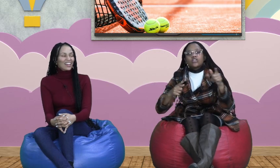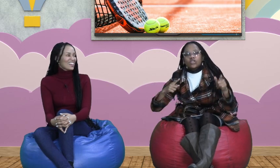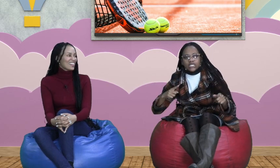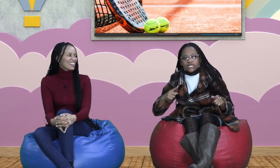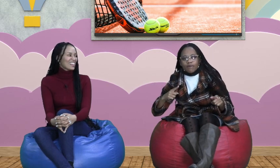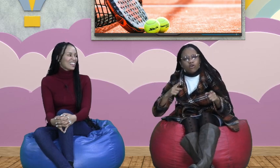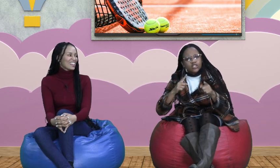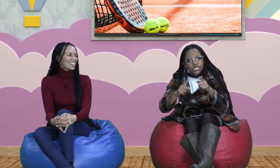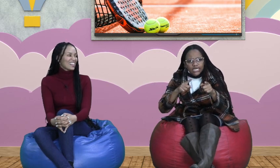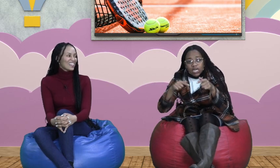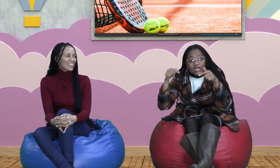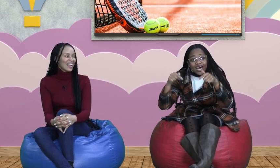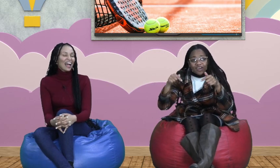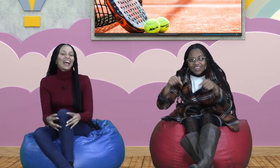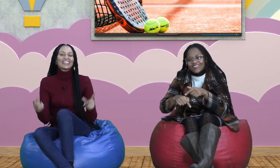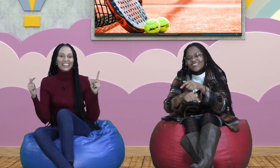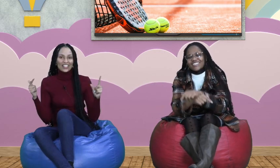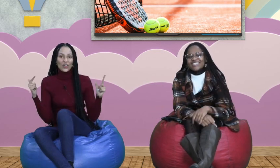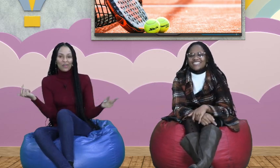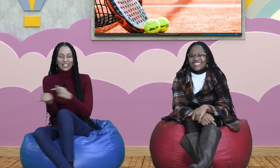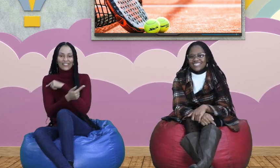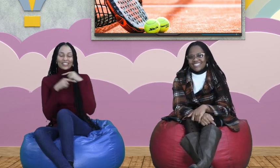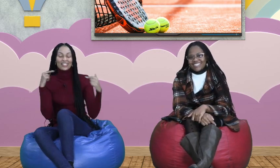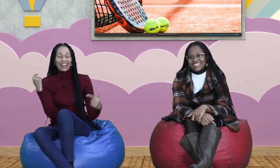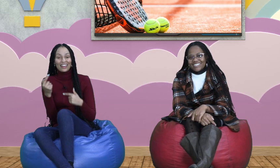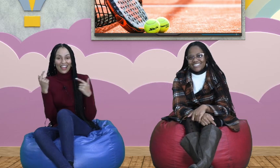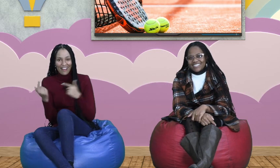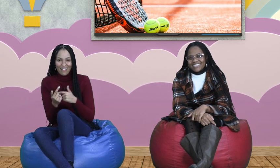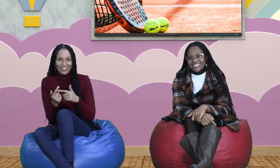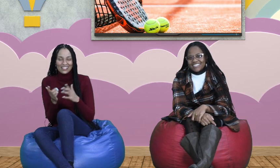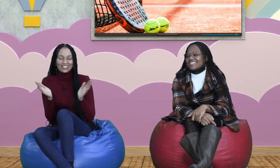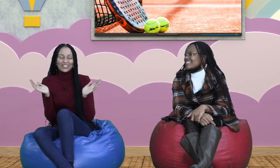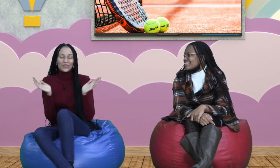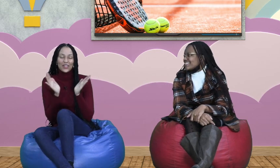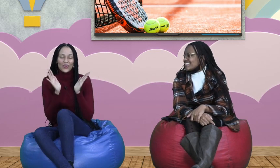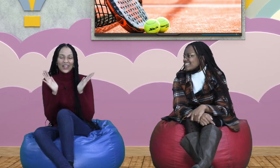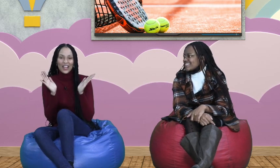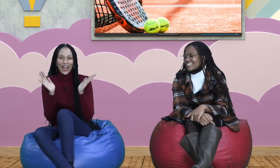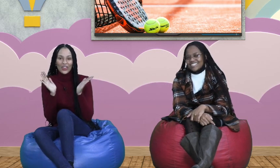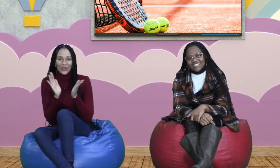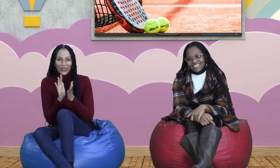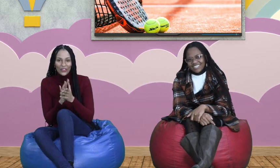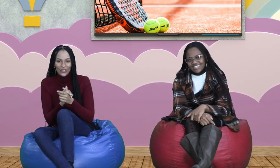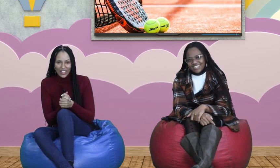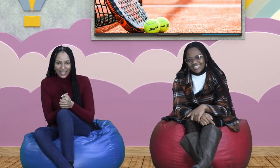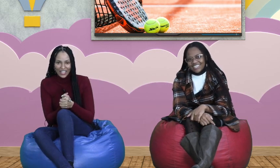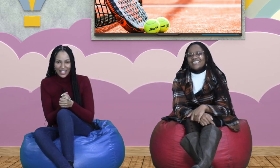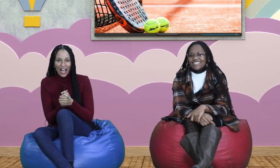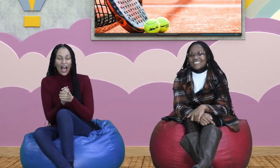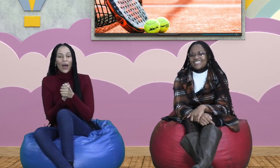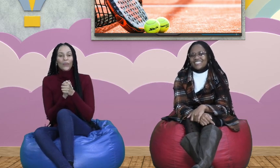Ons is nie totsiens nie, maar ons sien julle nou. Yes, kom ek sê vir dit in Engels, dit is week